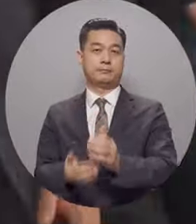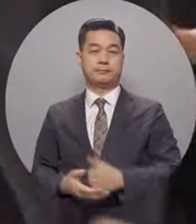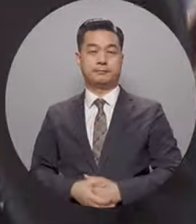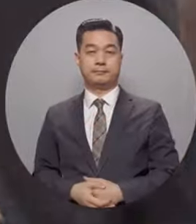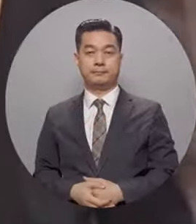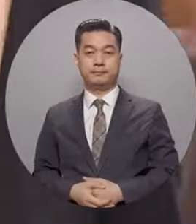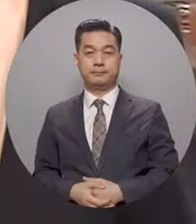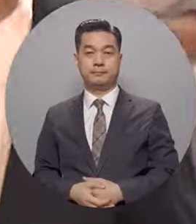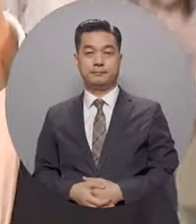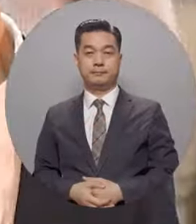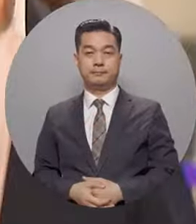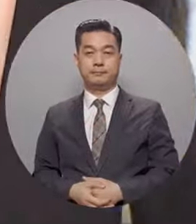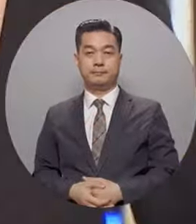조입니다